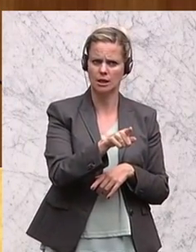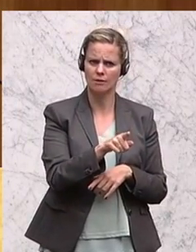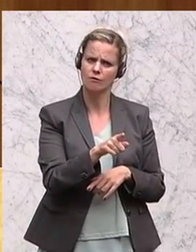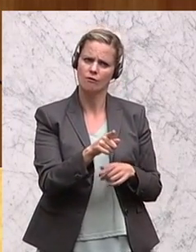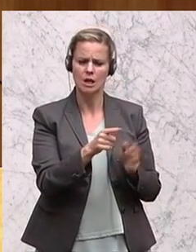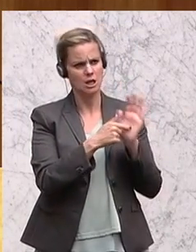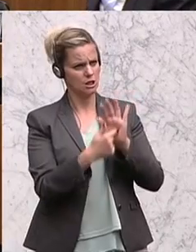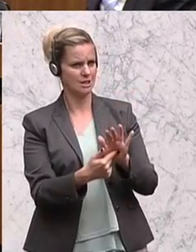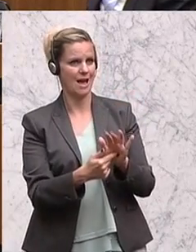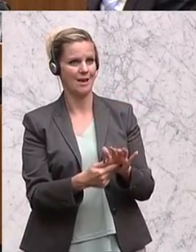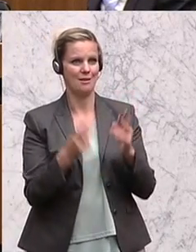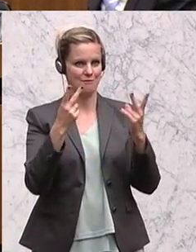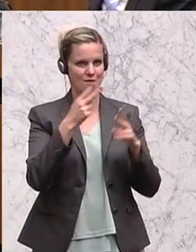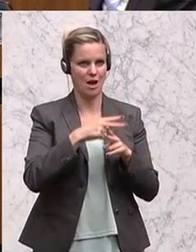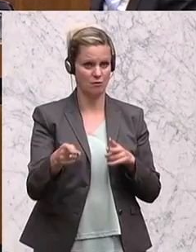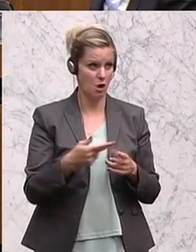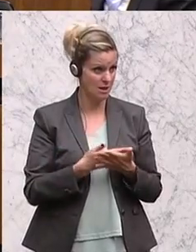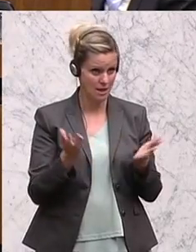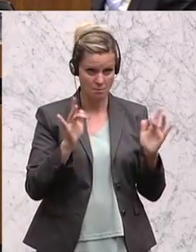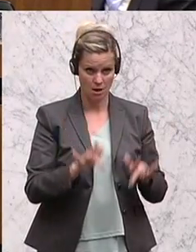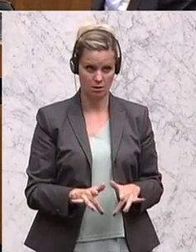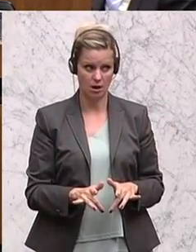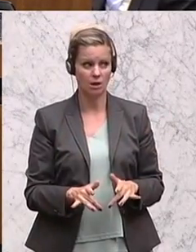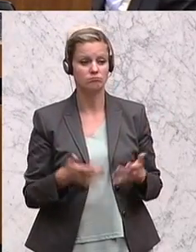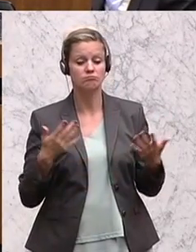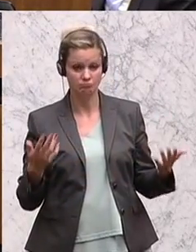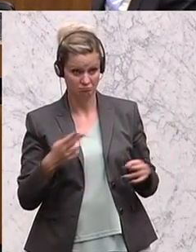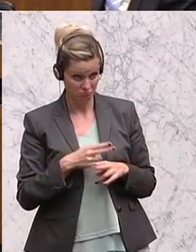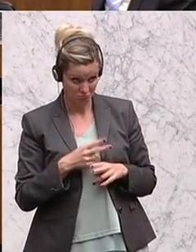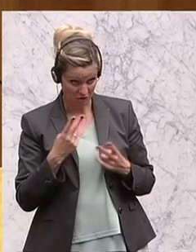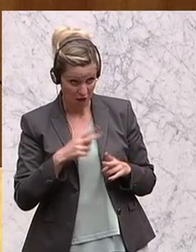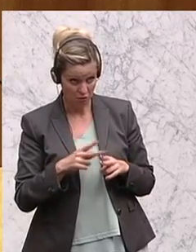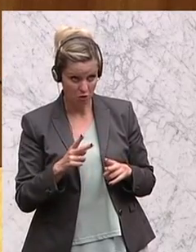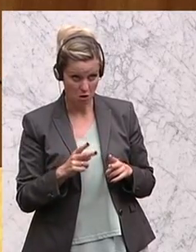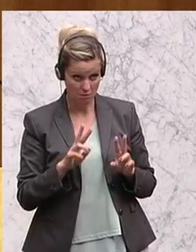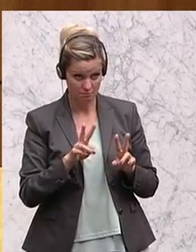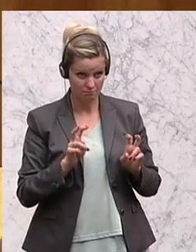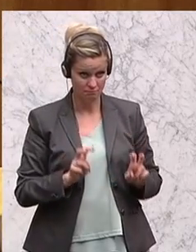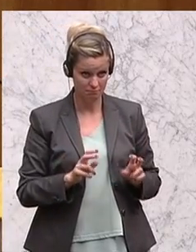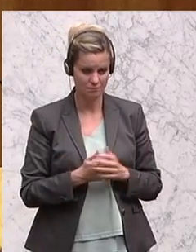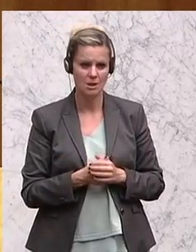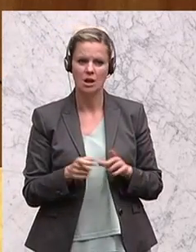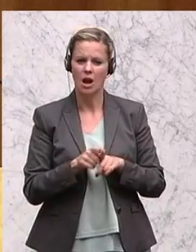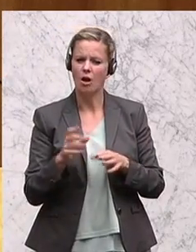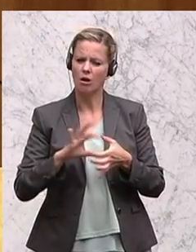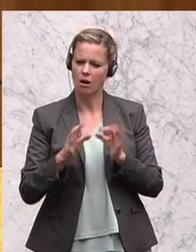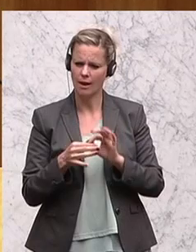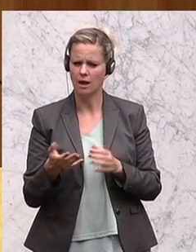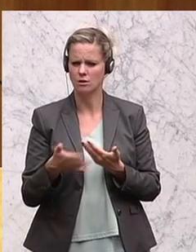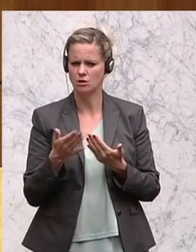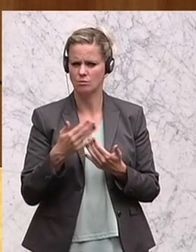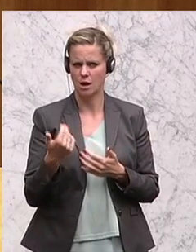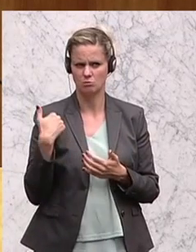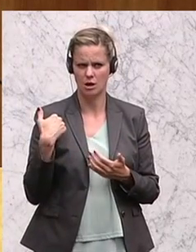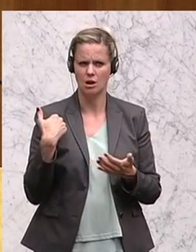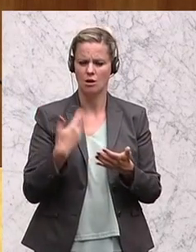Wertschätzung ist. Wenn ich dann weiß, beispielsweise aus Kärnten, wo in den letzten 5 Jahren oder 6 Jahren